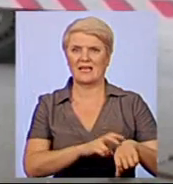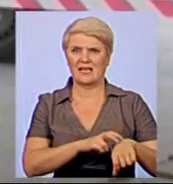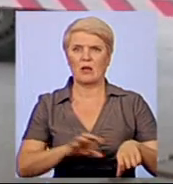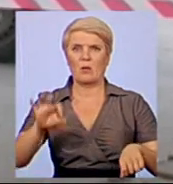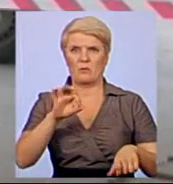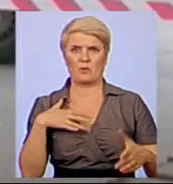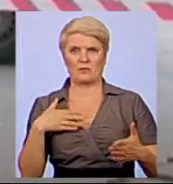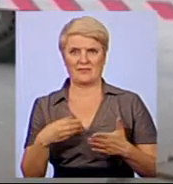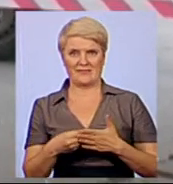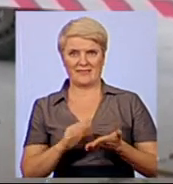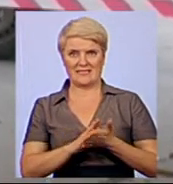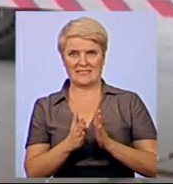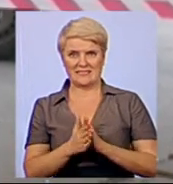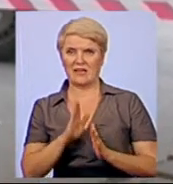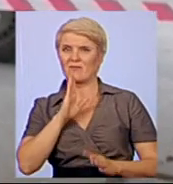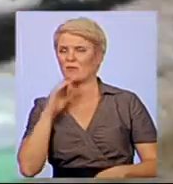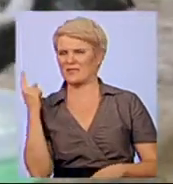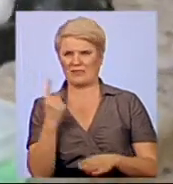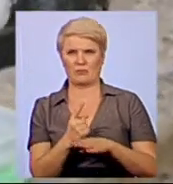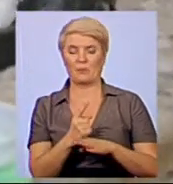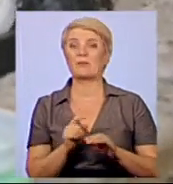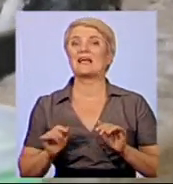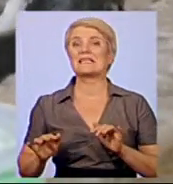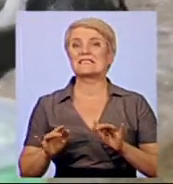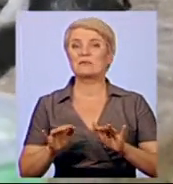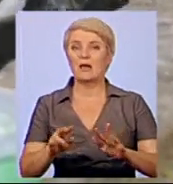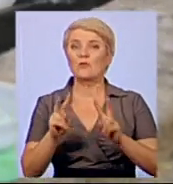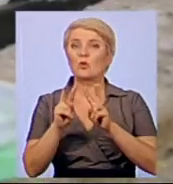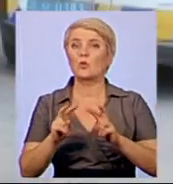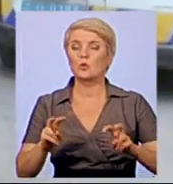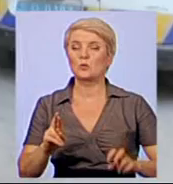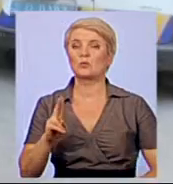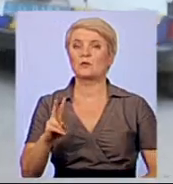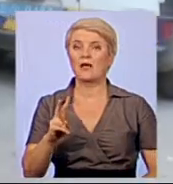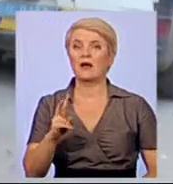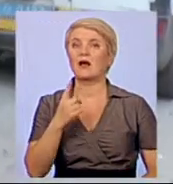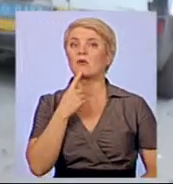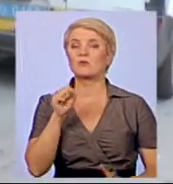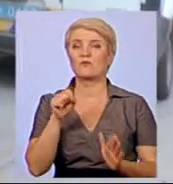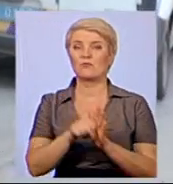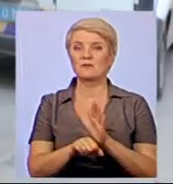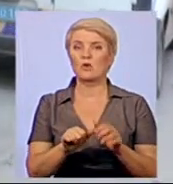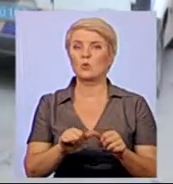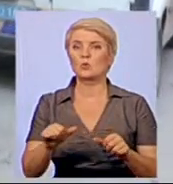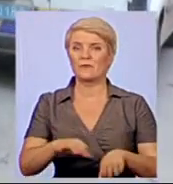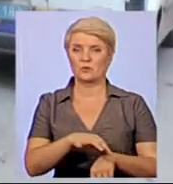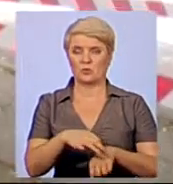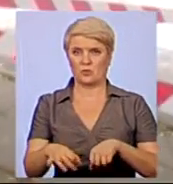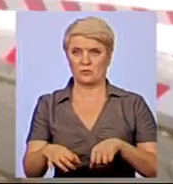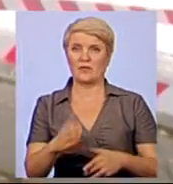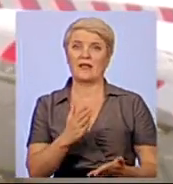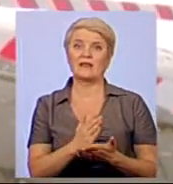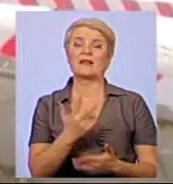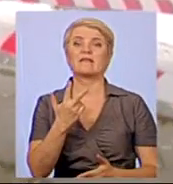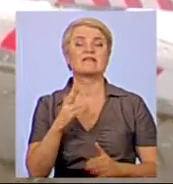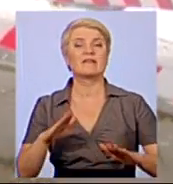Справу розслідують як замах на умисне вбивство, вчинений з особливою жорстокістю. Правоохоронці розглядають три версії: службова